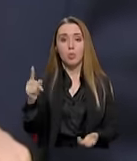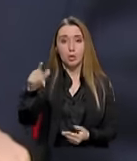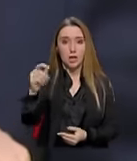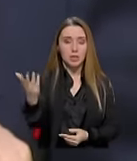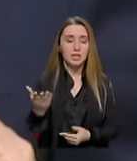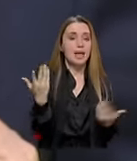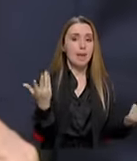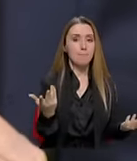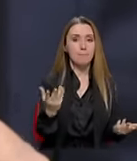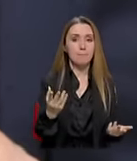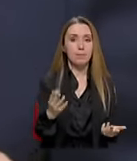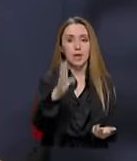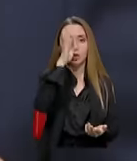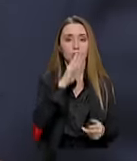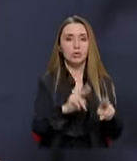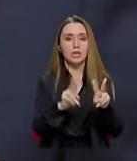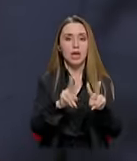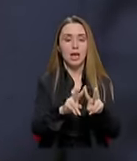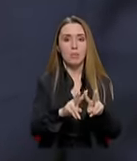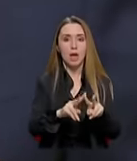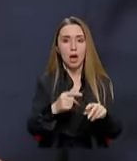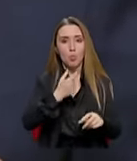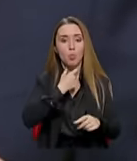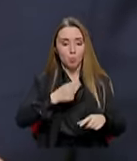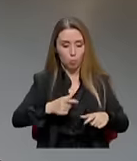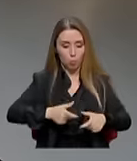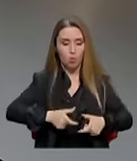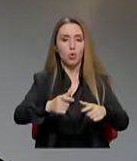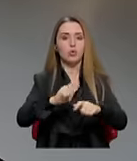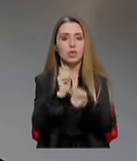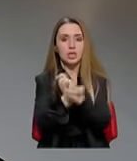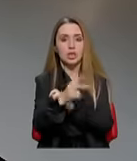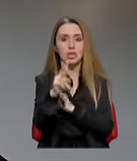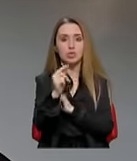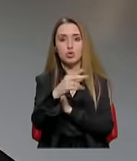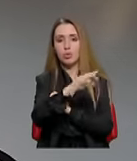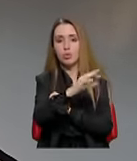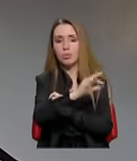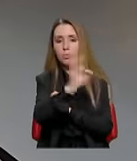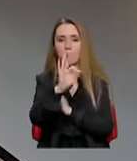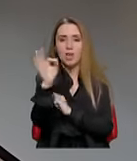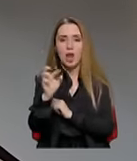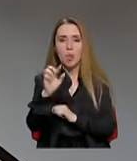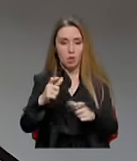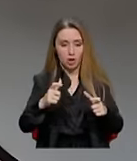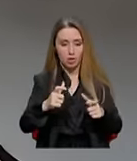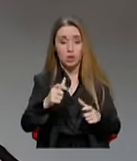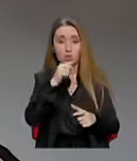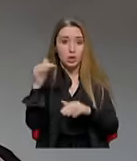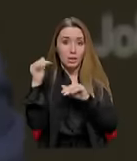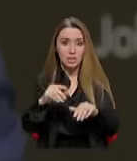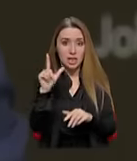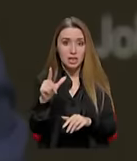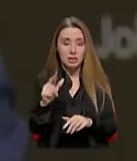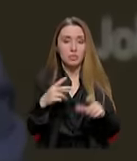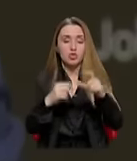yapacaksınız Bir yandan 400 km aspesli boruları değiştireceksiniz 2,5 milyara Polat'a su götüreceksiniz Eee